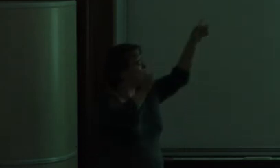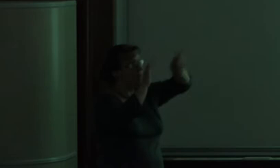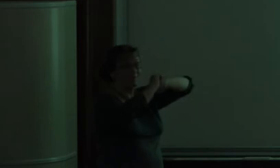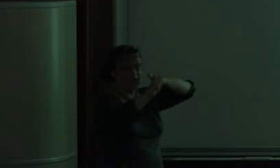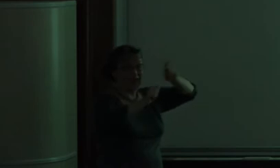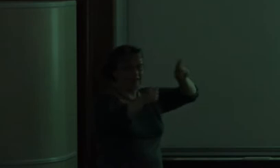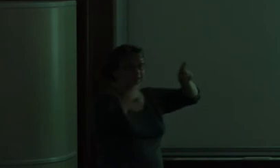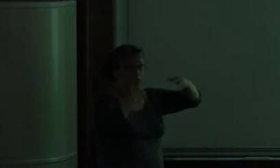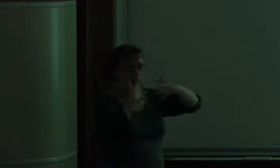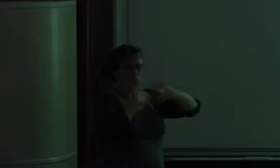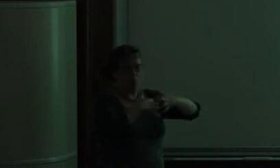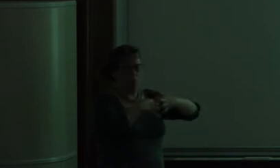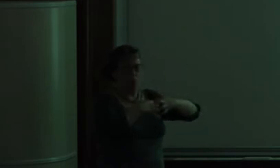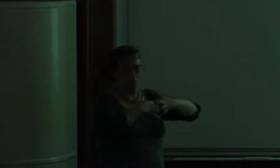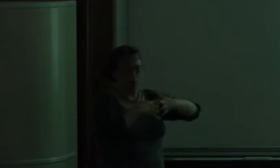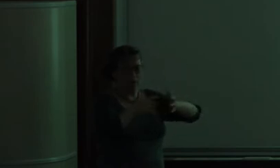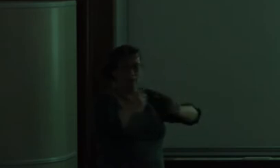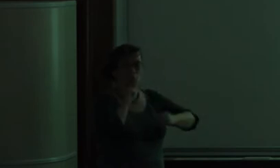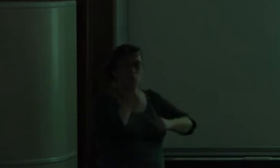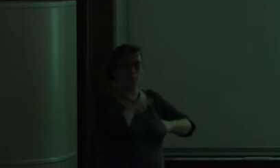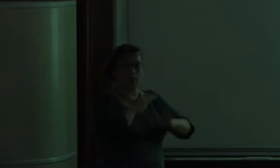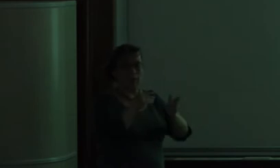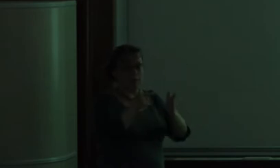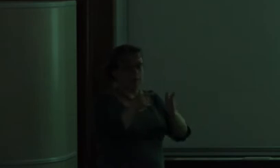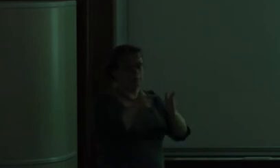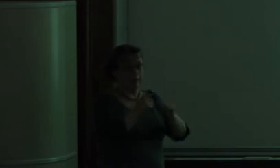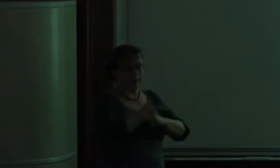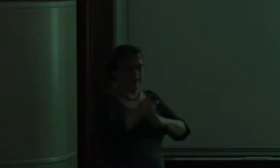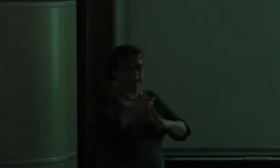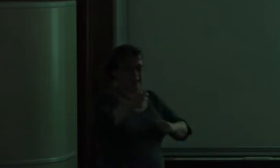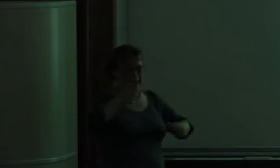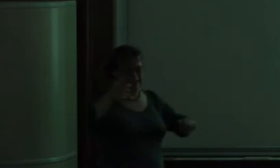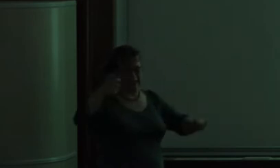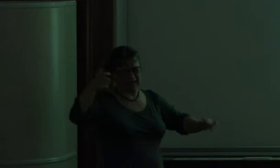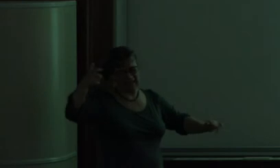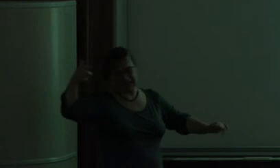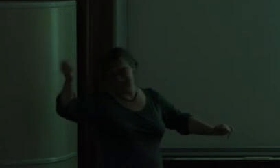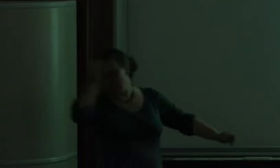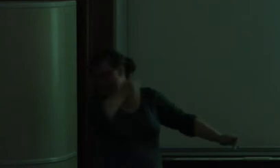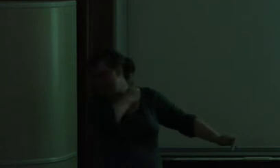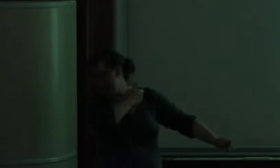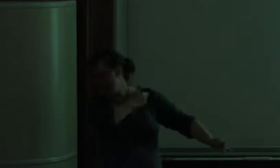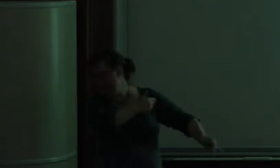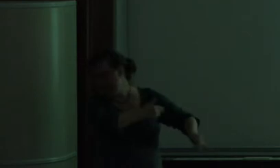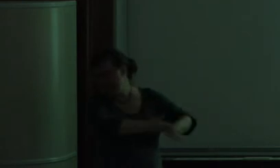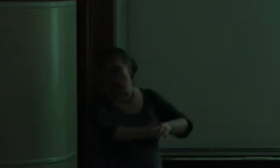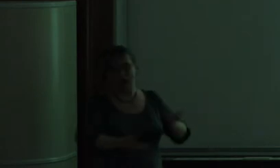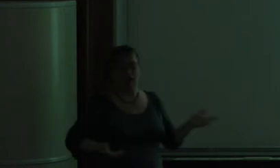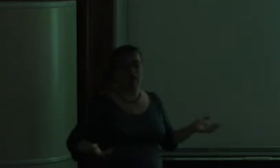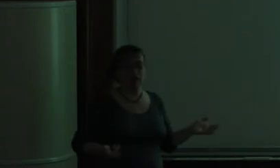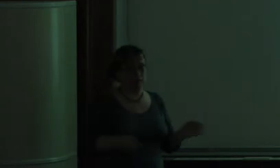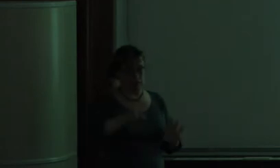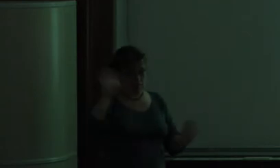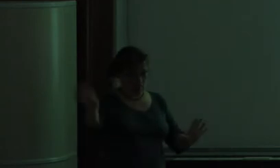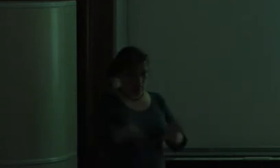Parce que je créerais quelques petits millions de carrés que j'essaierais de faire tenir dans ma pauvre RAM, qui est certes bien velue, mais quand même pas suffisante pour